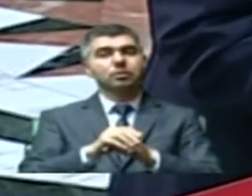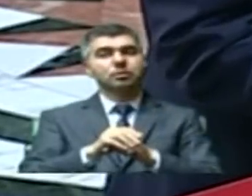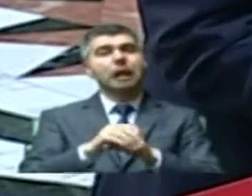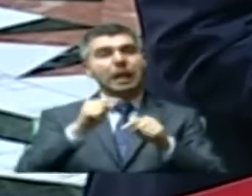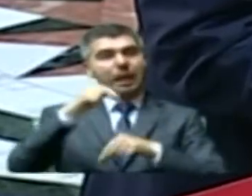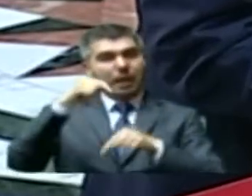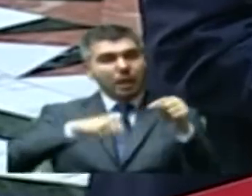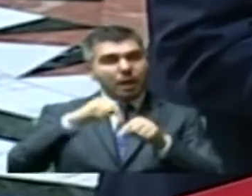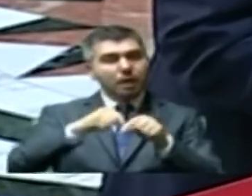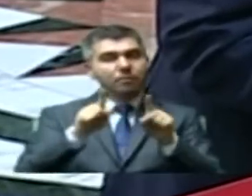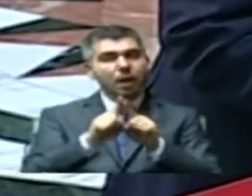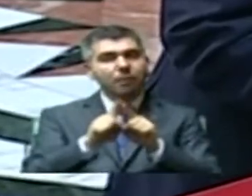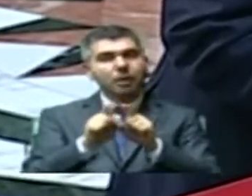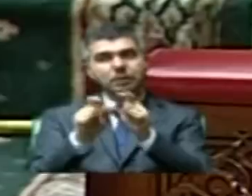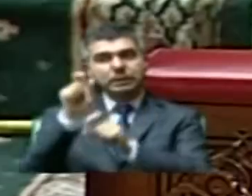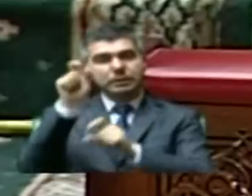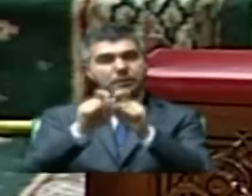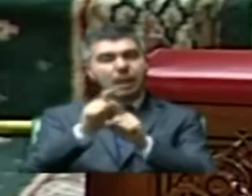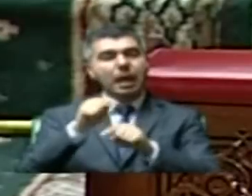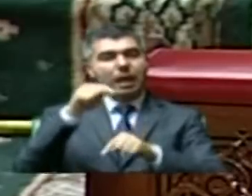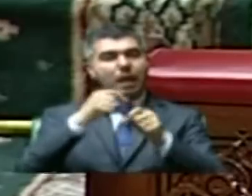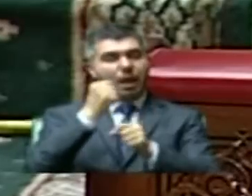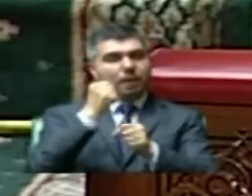الشيء الأجير كيقدر يديره ولا ما يديره شيء،